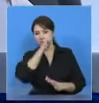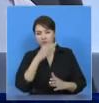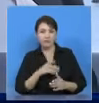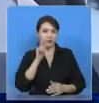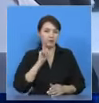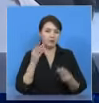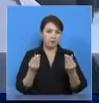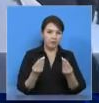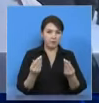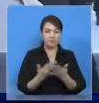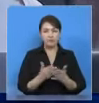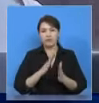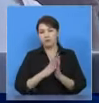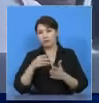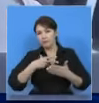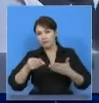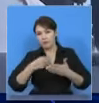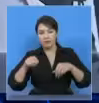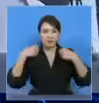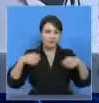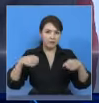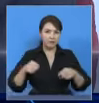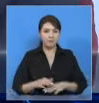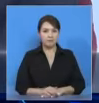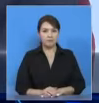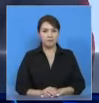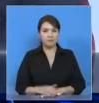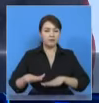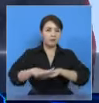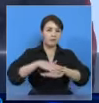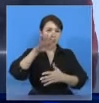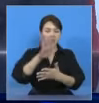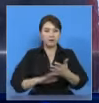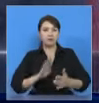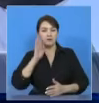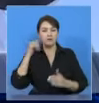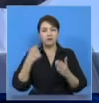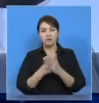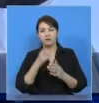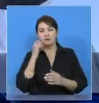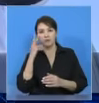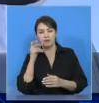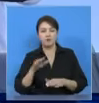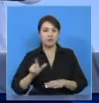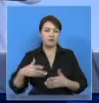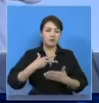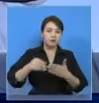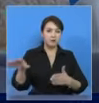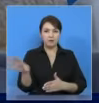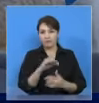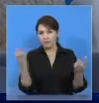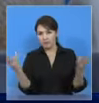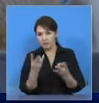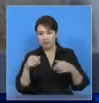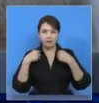по доступной цене спрос хорошие продажи идут ярмарка продолжалось утра до полудня за это время люди закупились всеми необходимыми